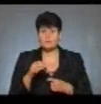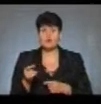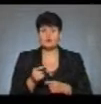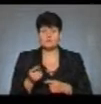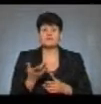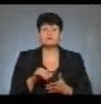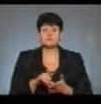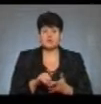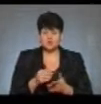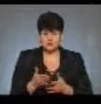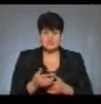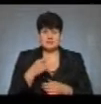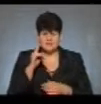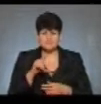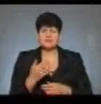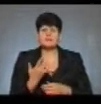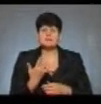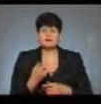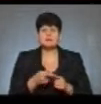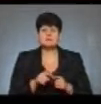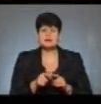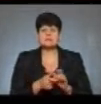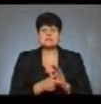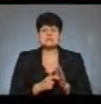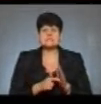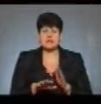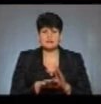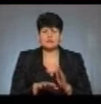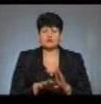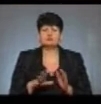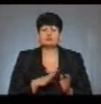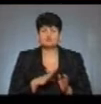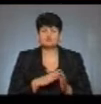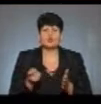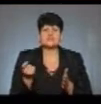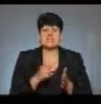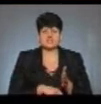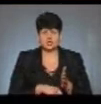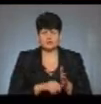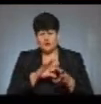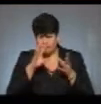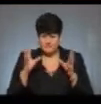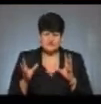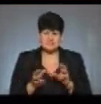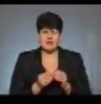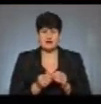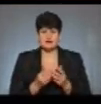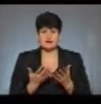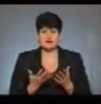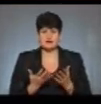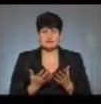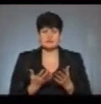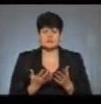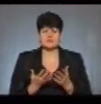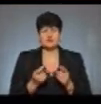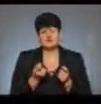присутні, чи відомо, скільки таких закладів було зачинено? Взагалі, на десятки